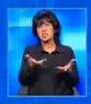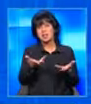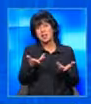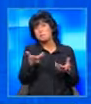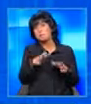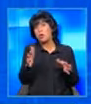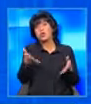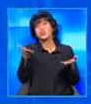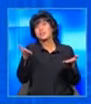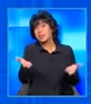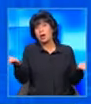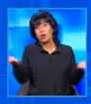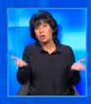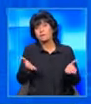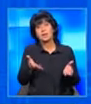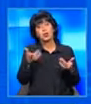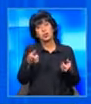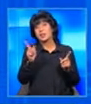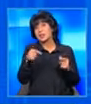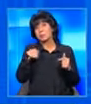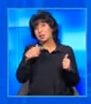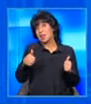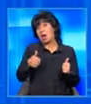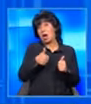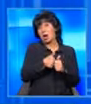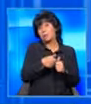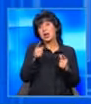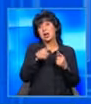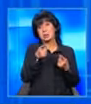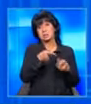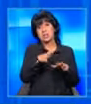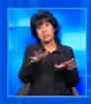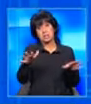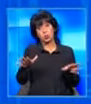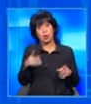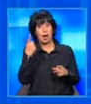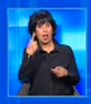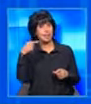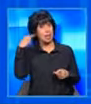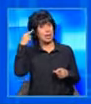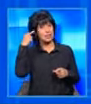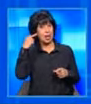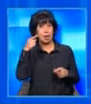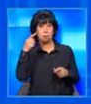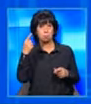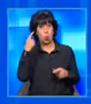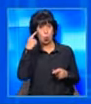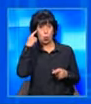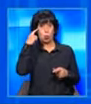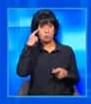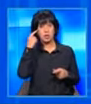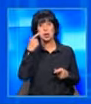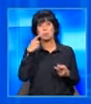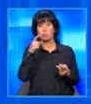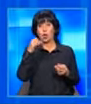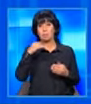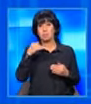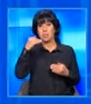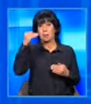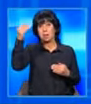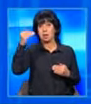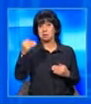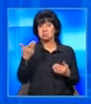един роман. И това трябва да се адаптираме към ситуацията. И да сме една идея по-умни, една идея по-прогресивни. Не знам дали в